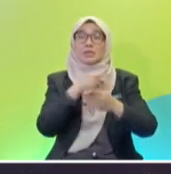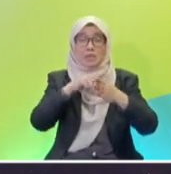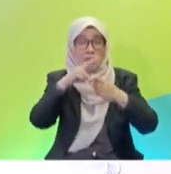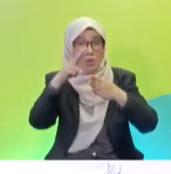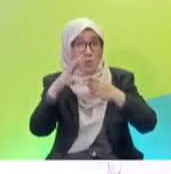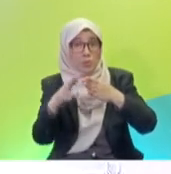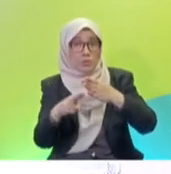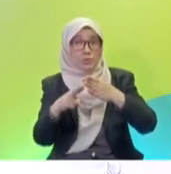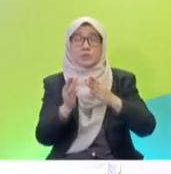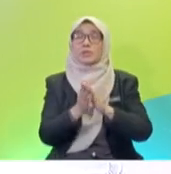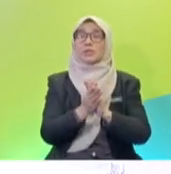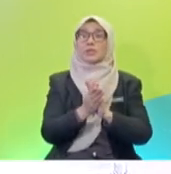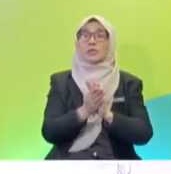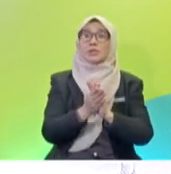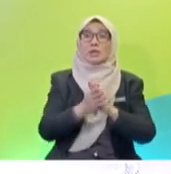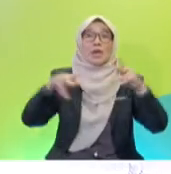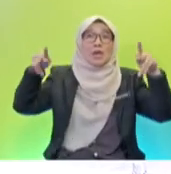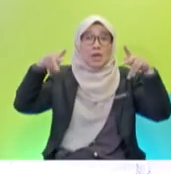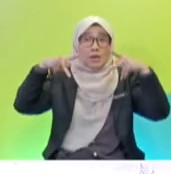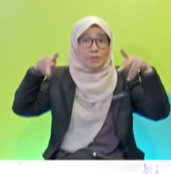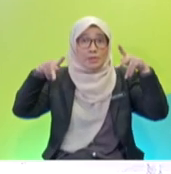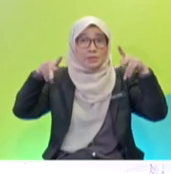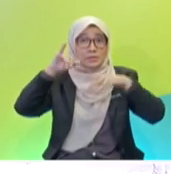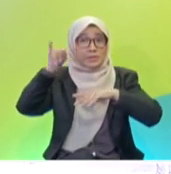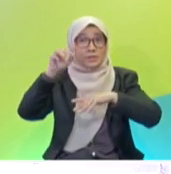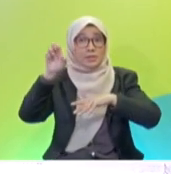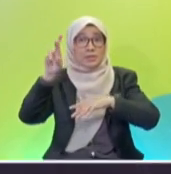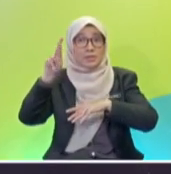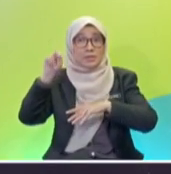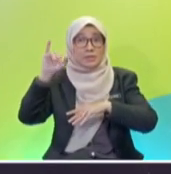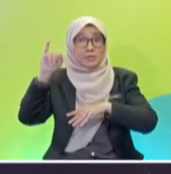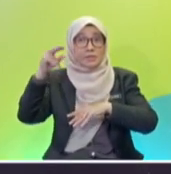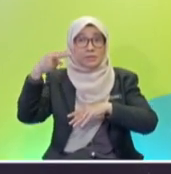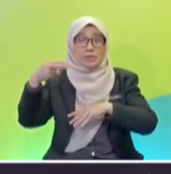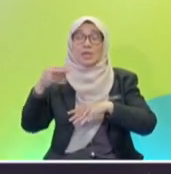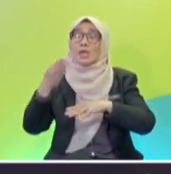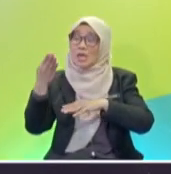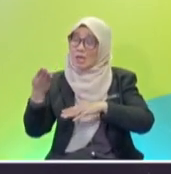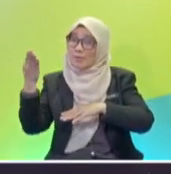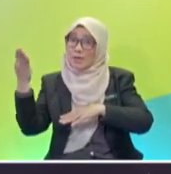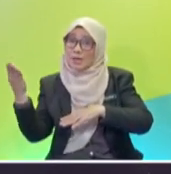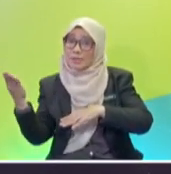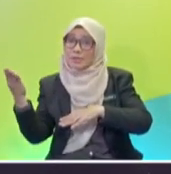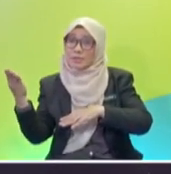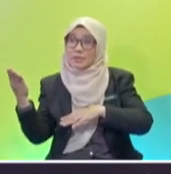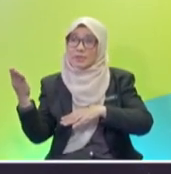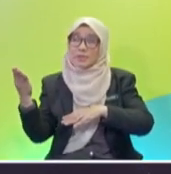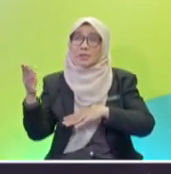bahawa plastik jernih adalah bahan apa dia?